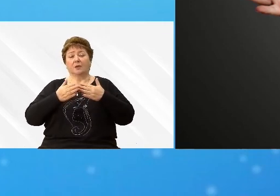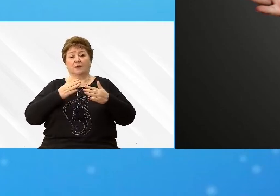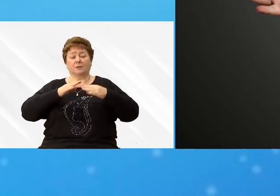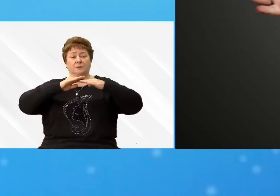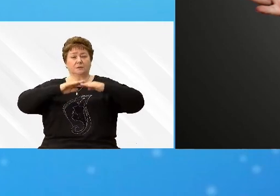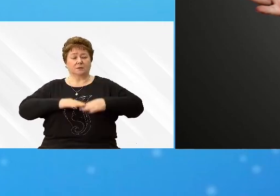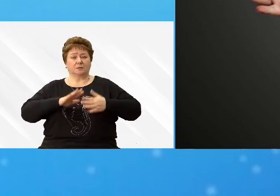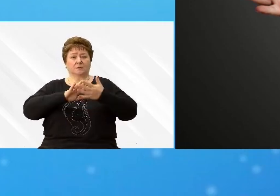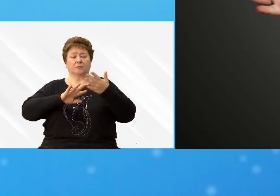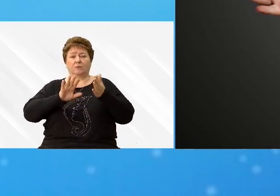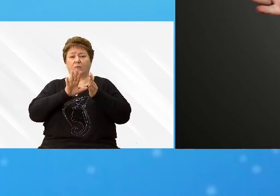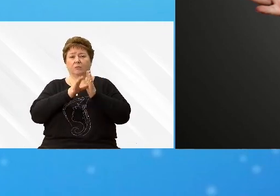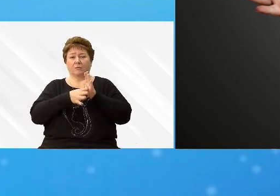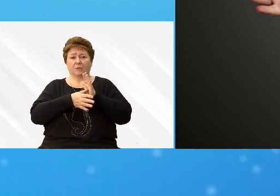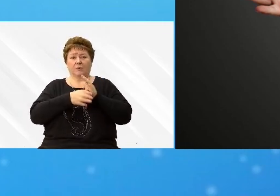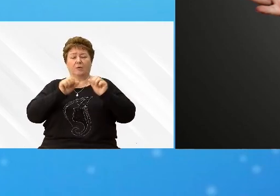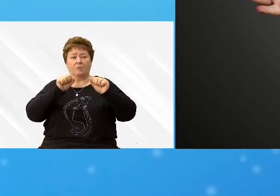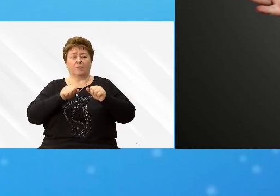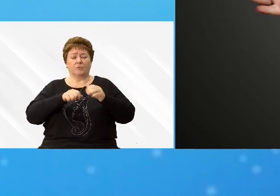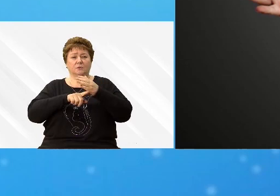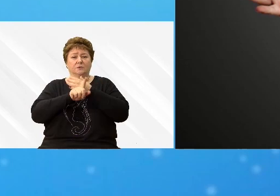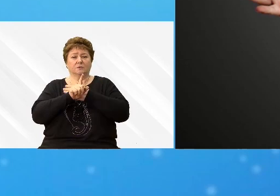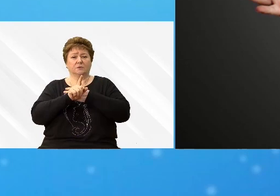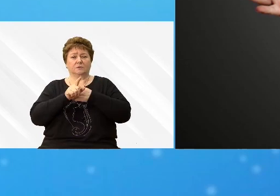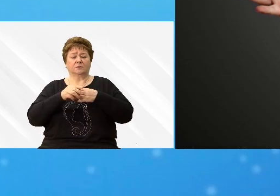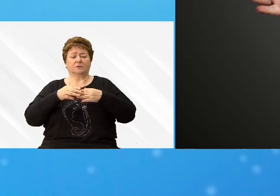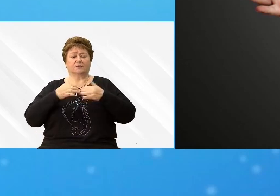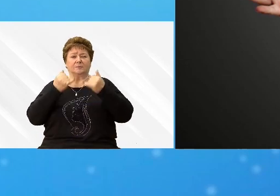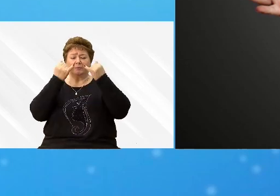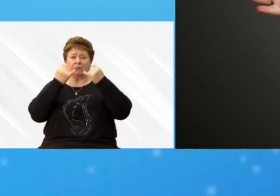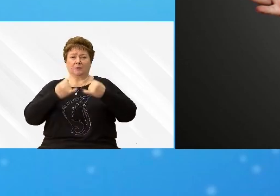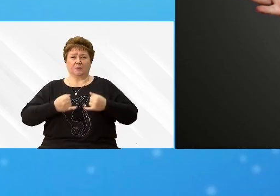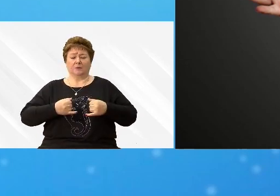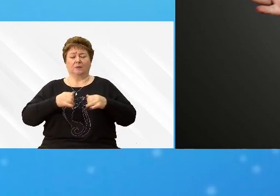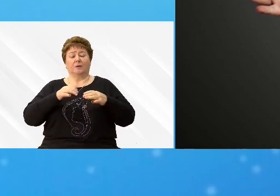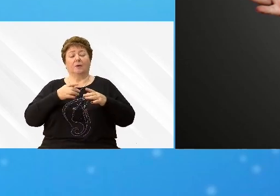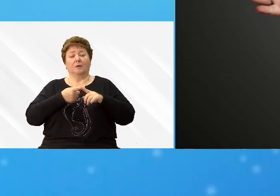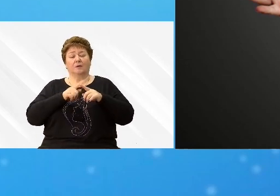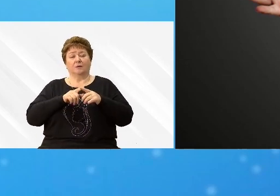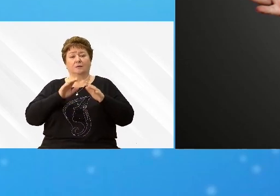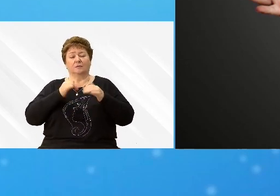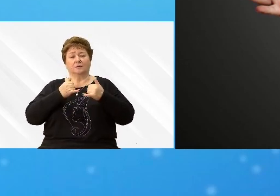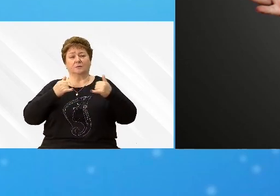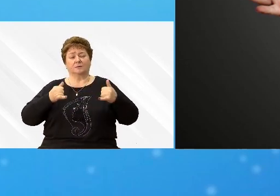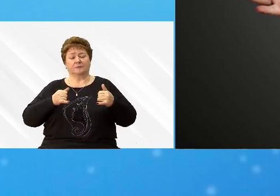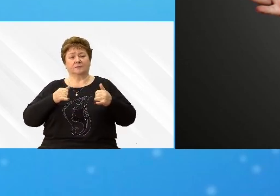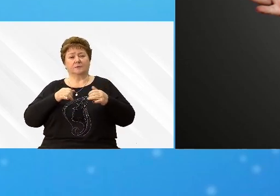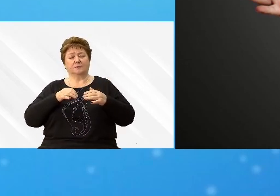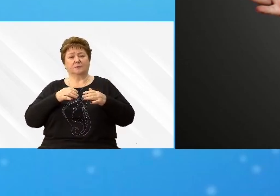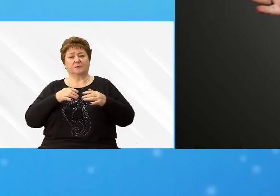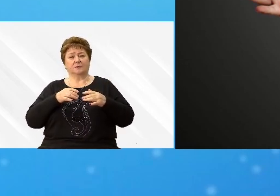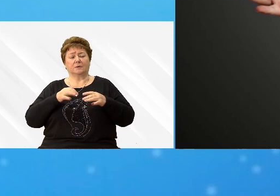продолжается долго может наступить стадия истощения это приводит к развитию различных